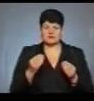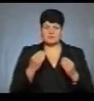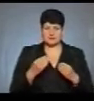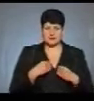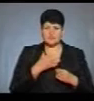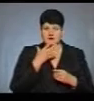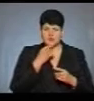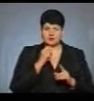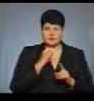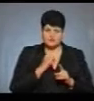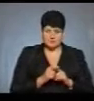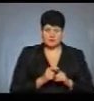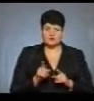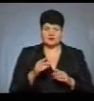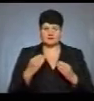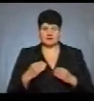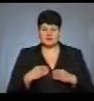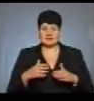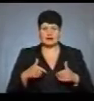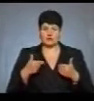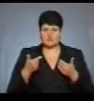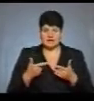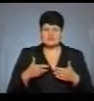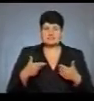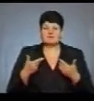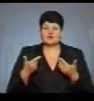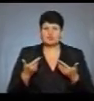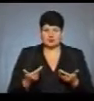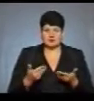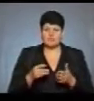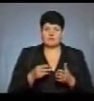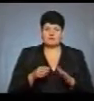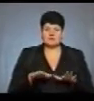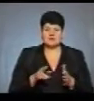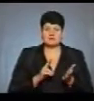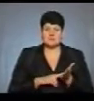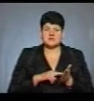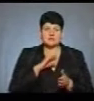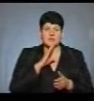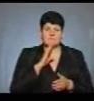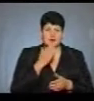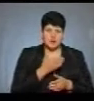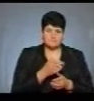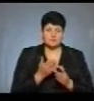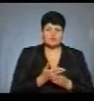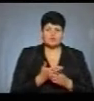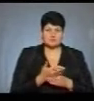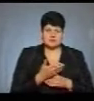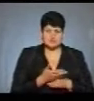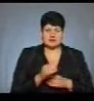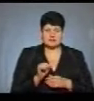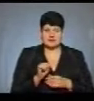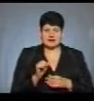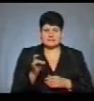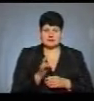відповідь, і ми з цією відповіддю, що ви нам дали, з рекомендаціями звернулися по місці приписки мами по субсидії в